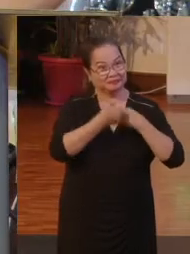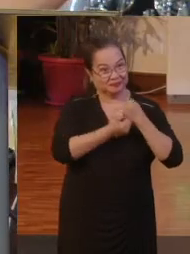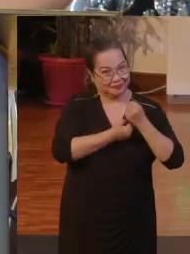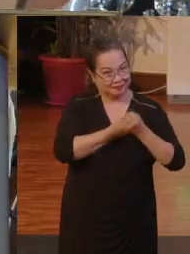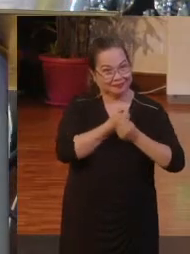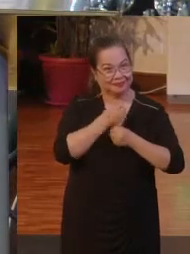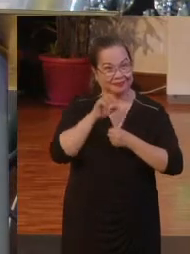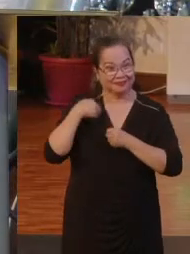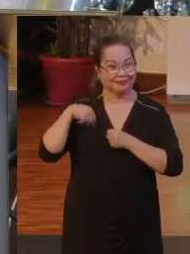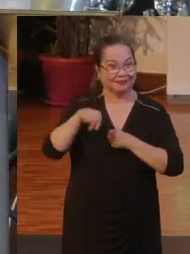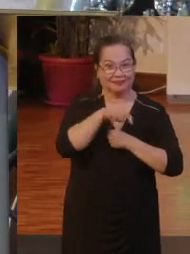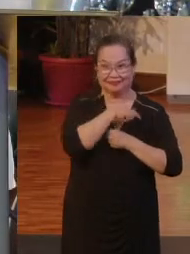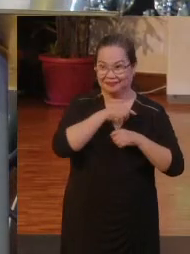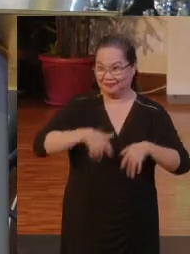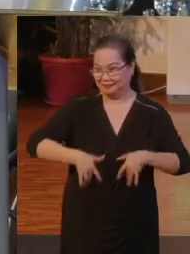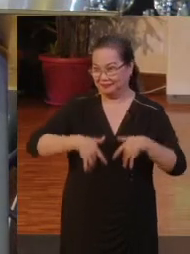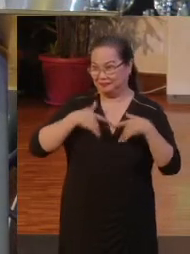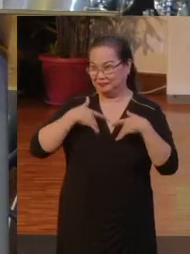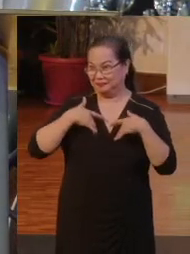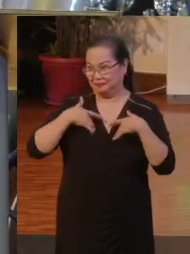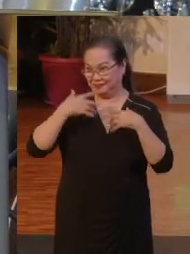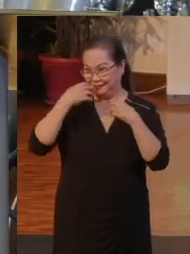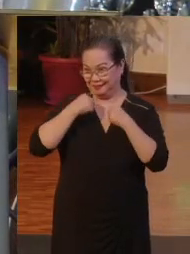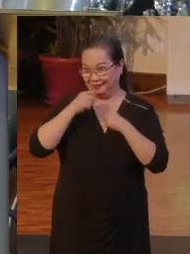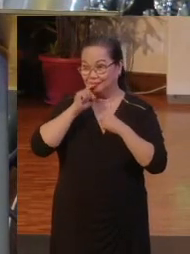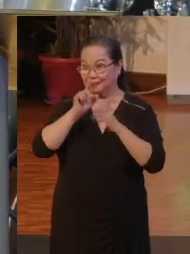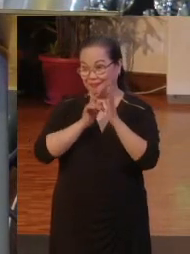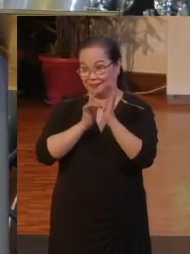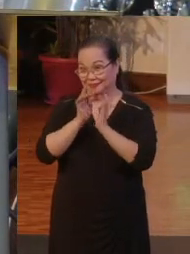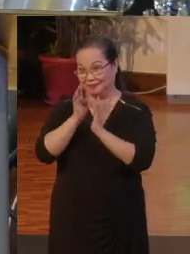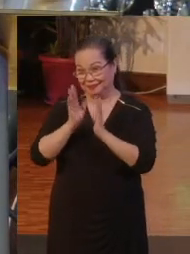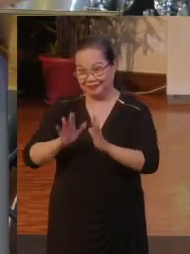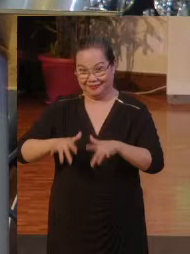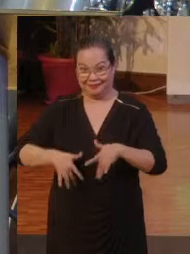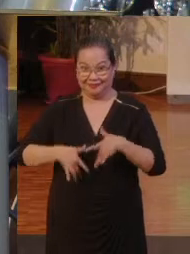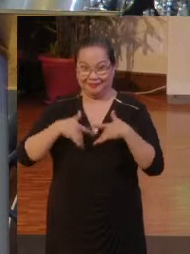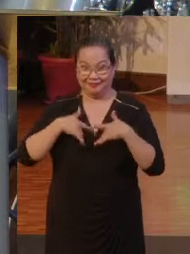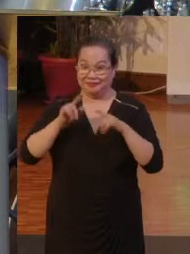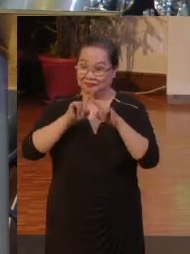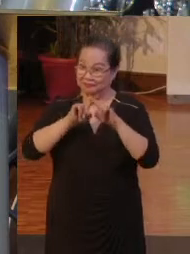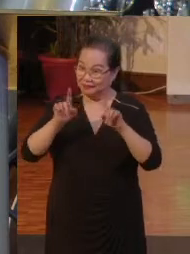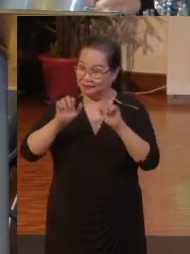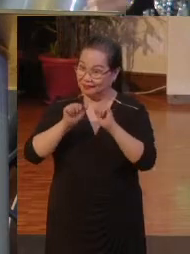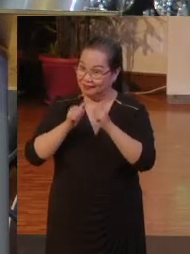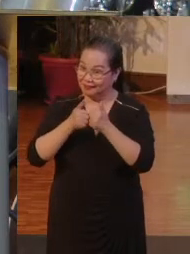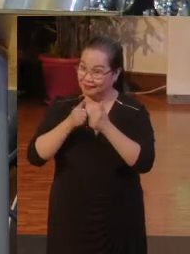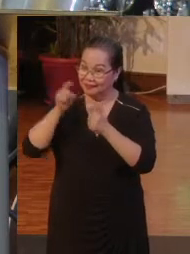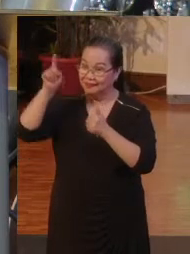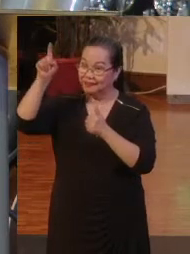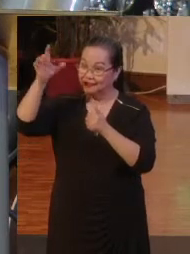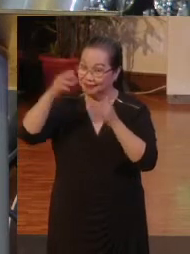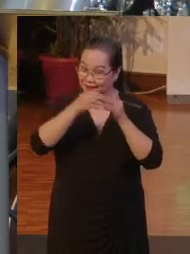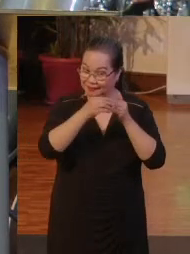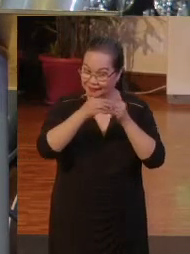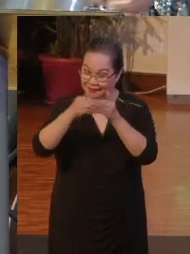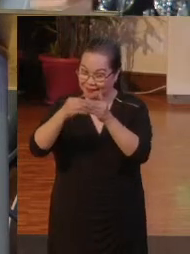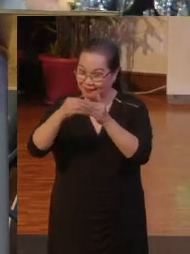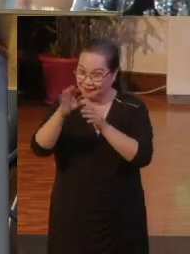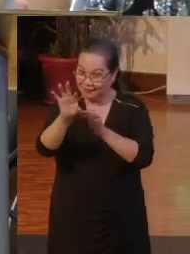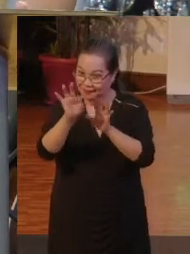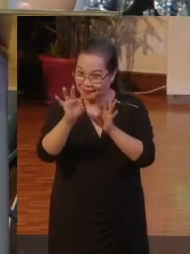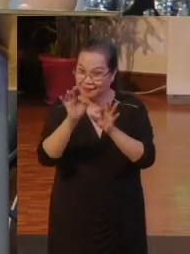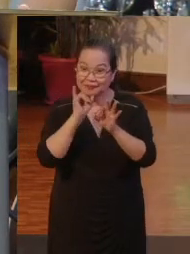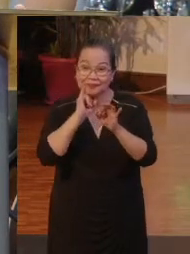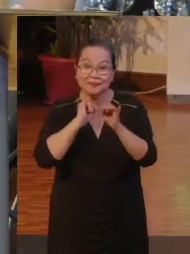paglalakbay at pananakop ng ating buhay Kristiyano. Ngunit kung paano ginabayan ng Diyos ang kanyang hinirang na